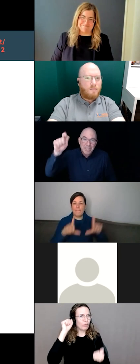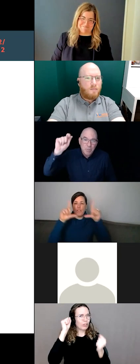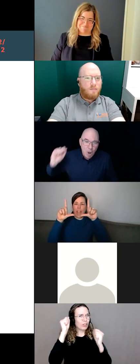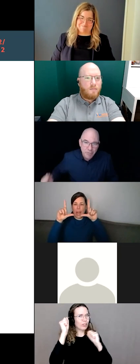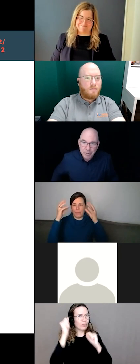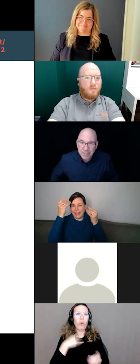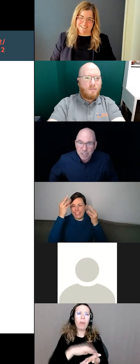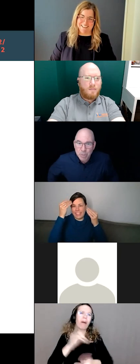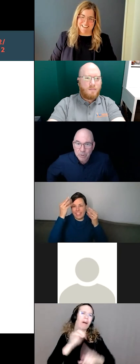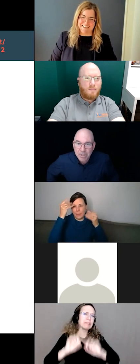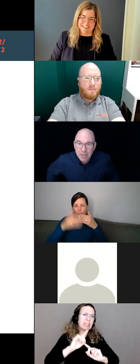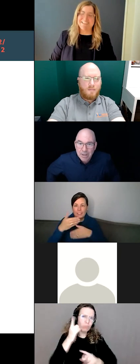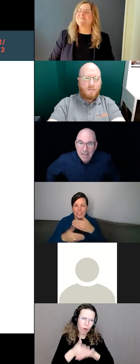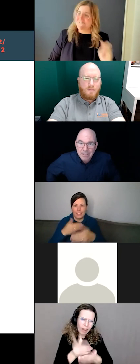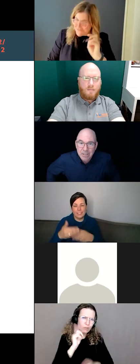Donc,